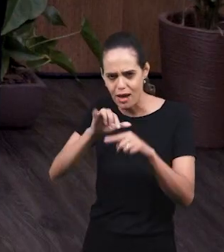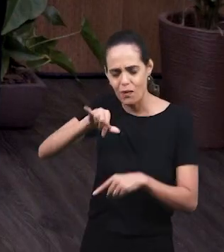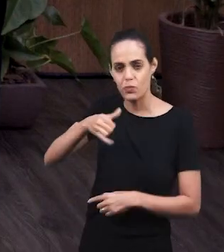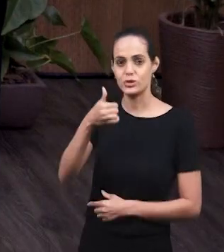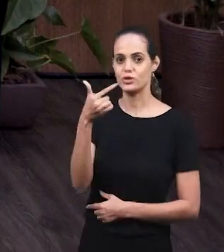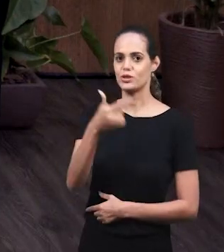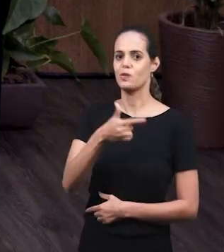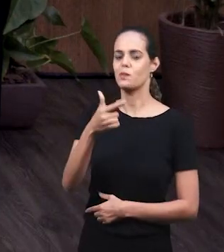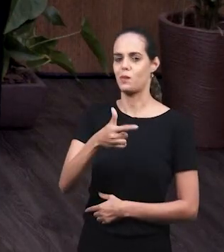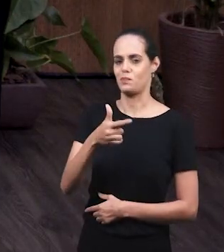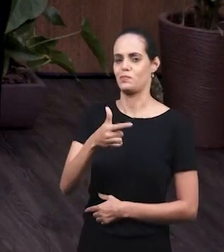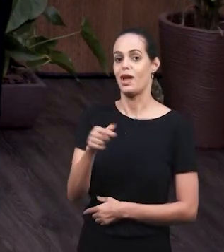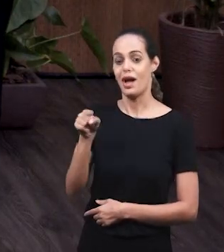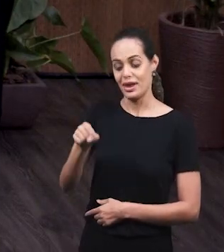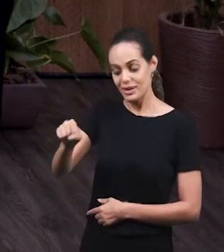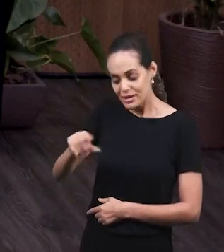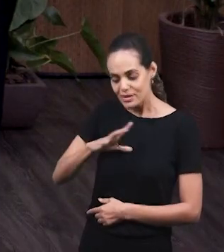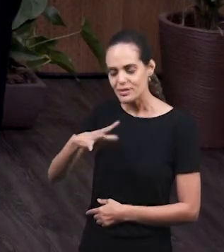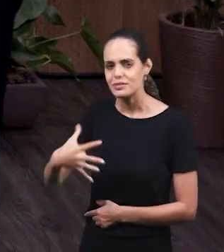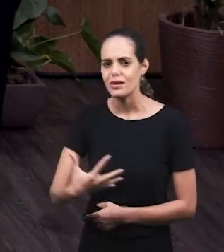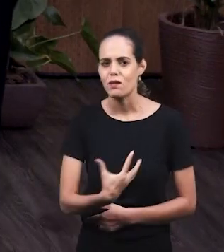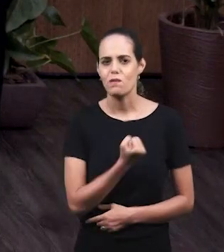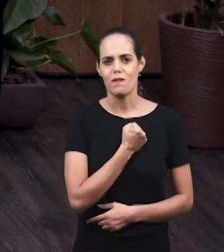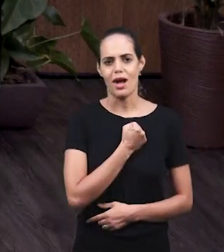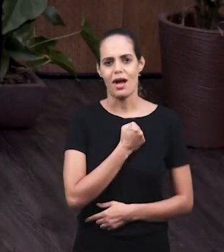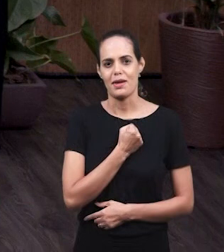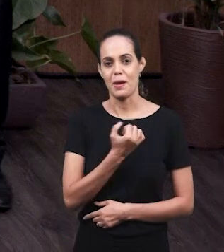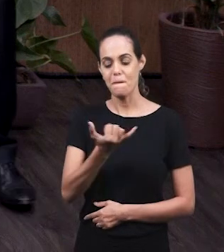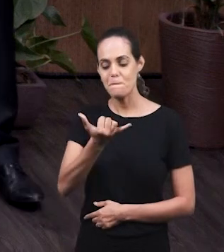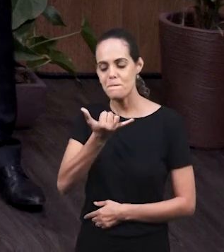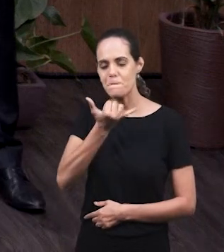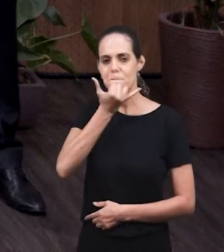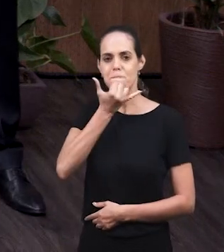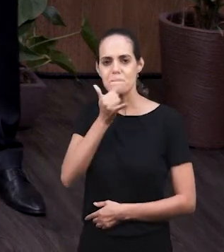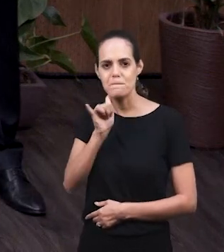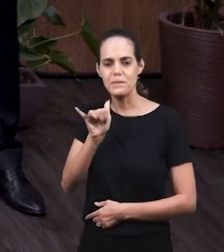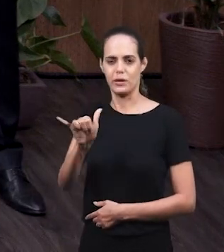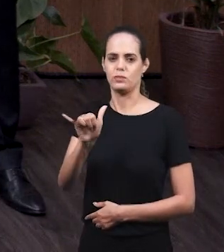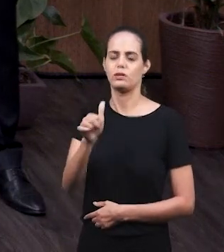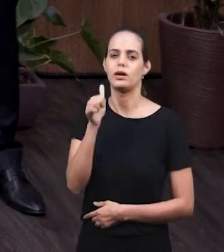du salut, du rachat, du pardon de cette femme.